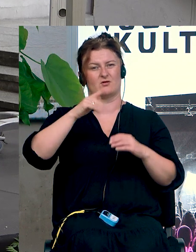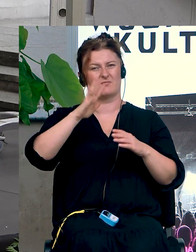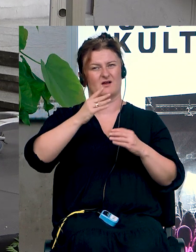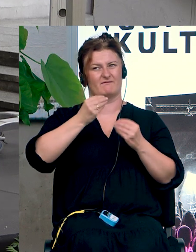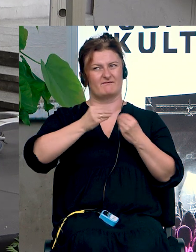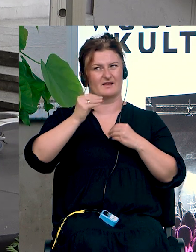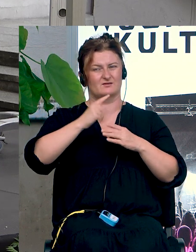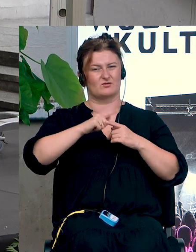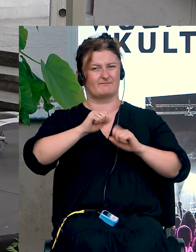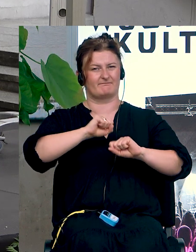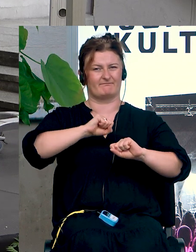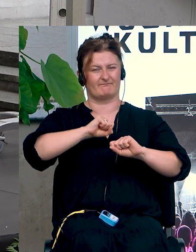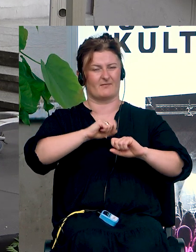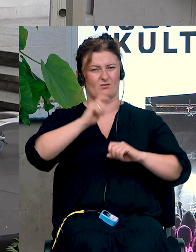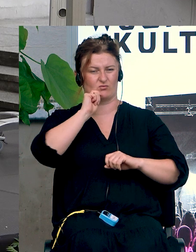Україні.